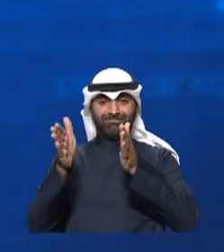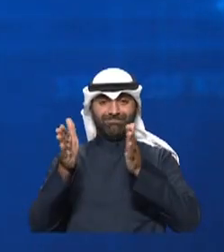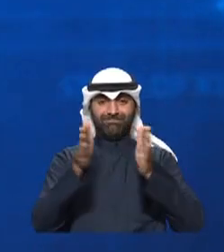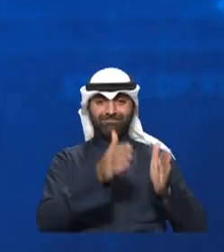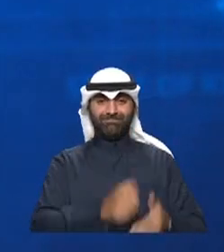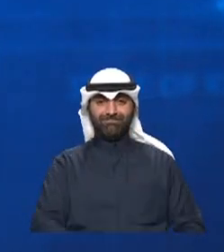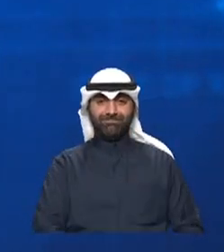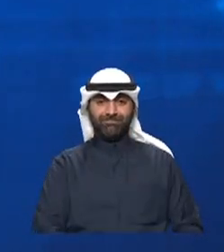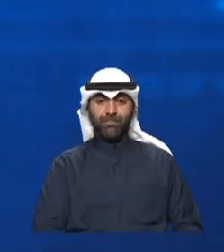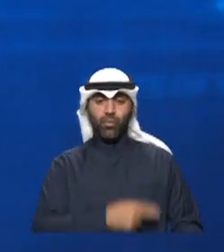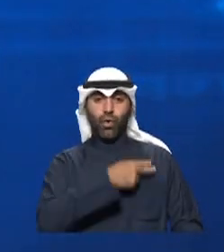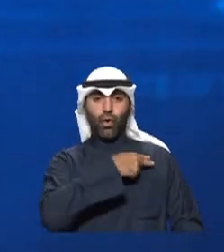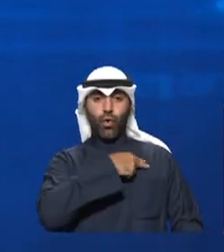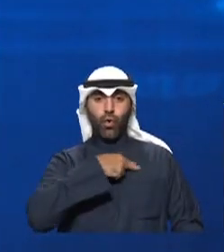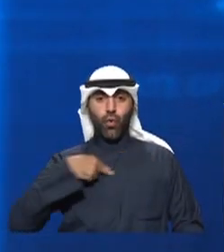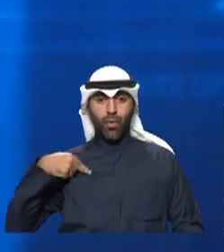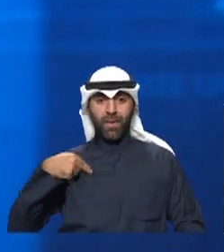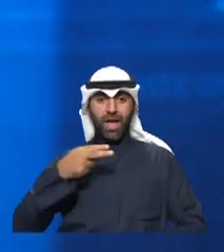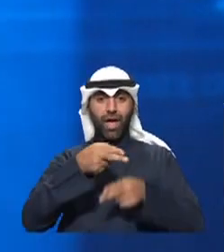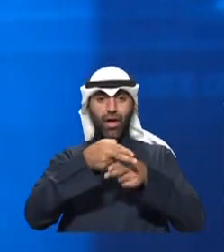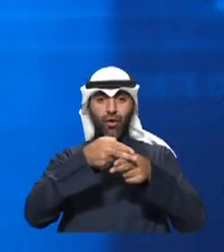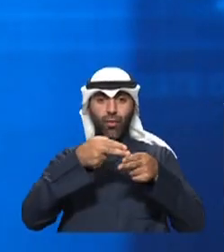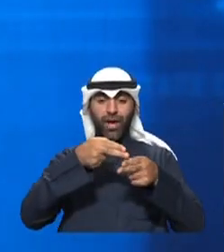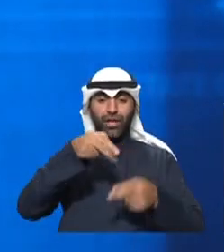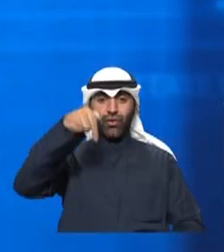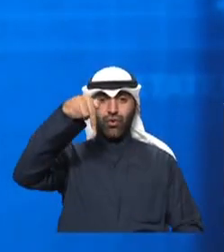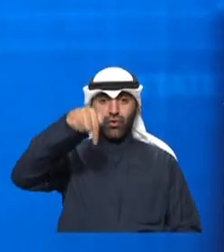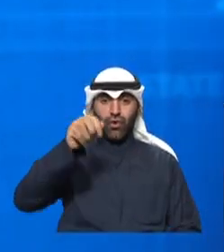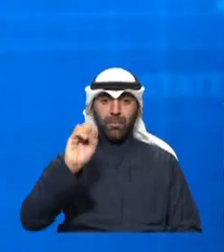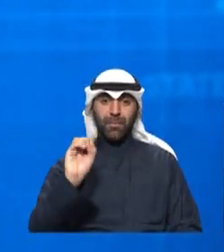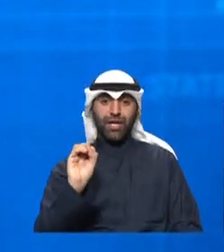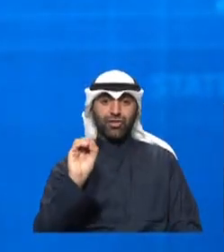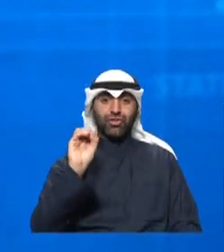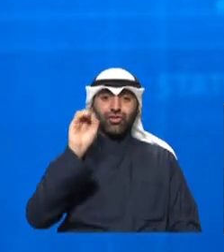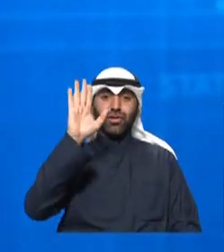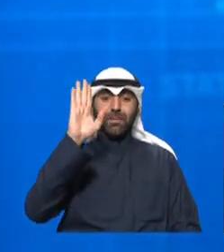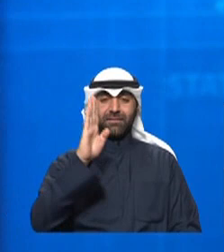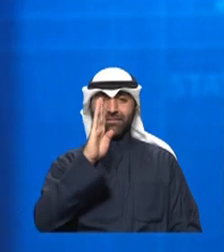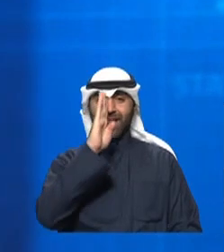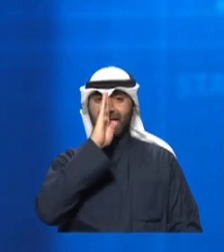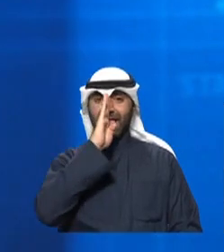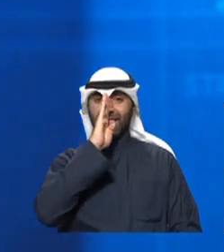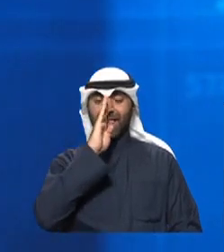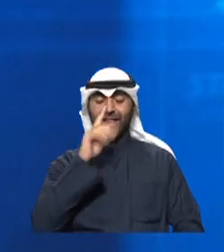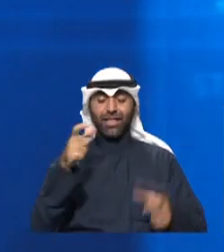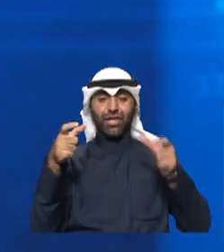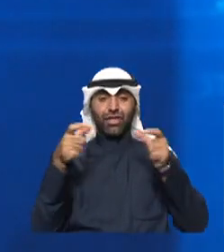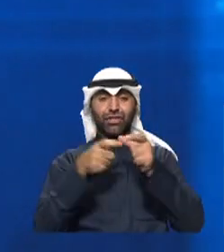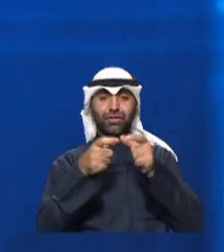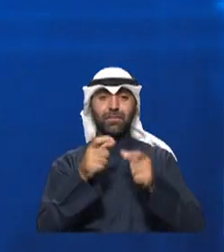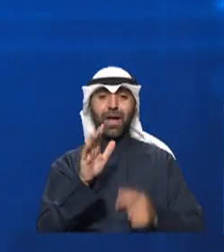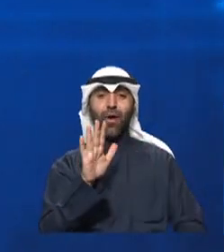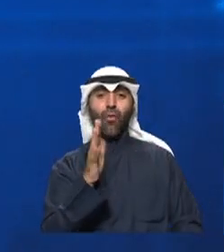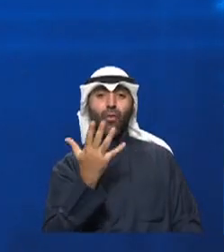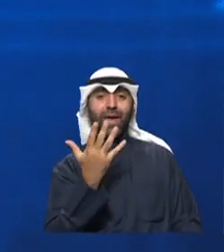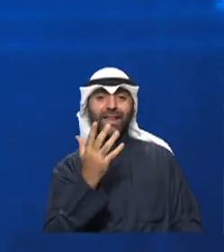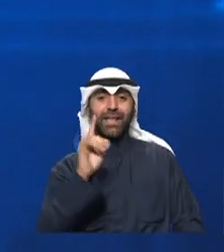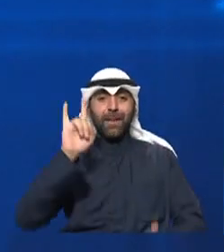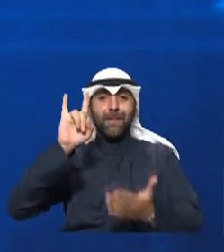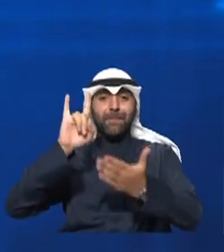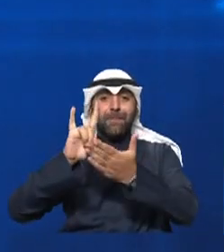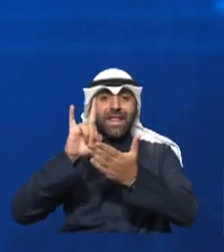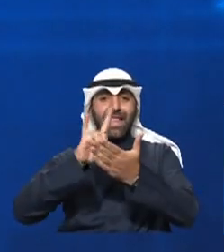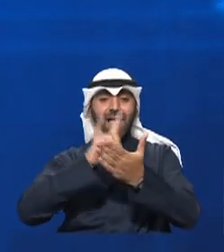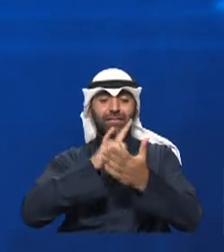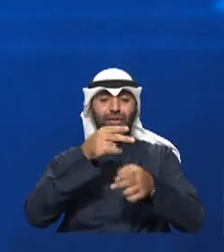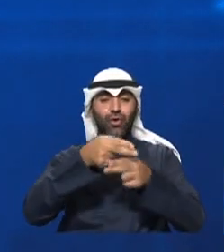عقد مجلس الوزراء اجتماعه الاسبوعي صباح اليوم الاثنين في المطار الاميبي برئاسه سمو الشيخ احمد نواف الاحمد الصباح